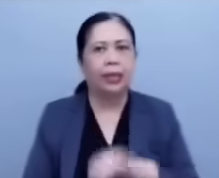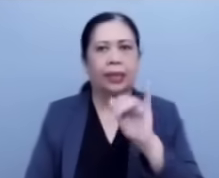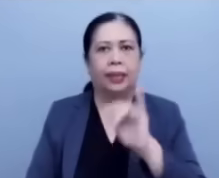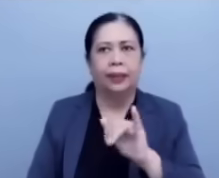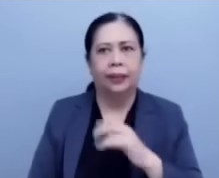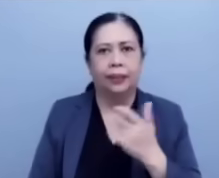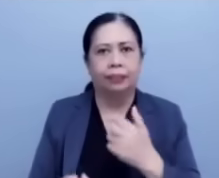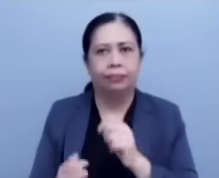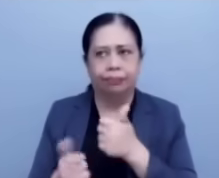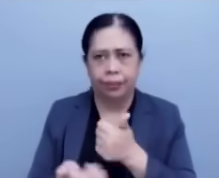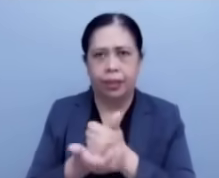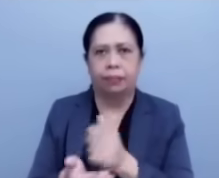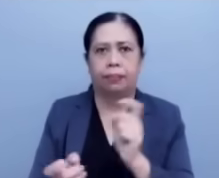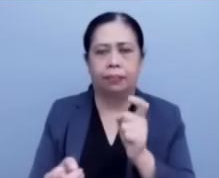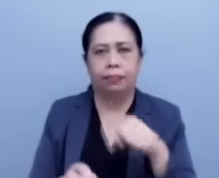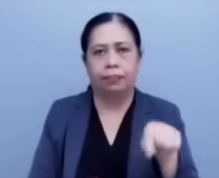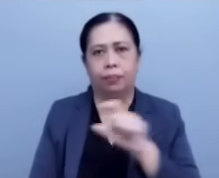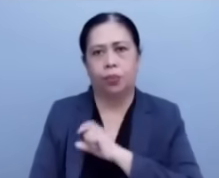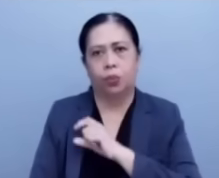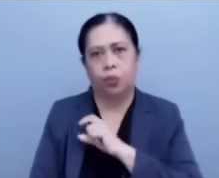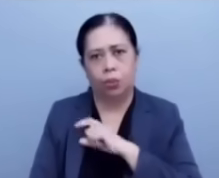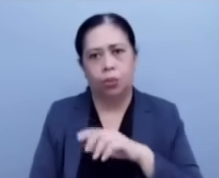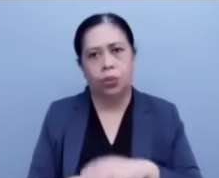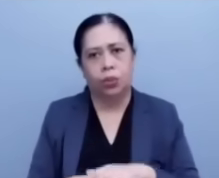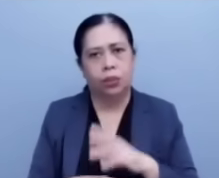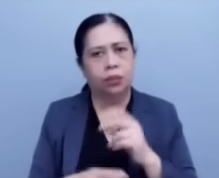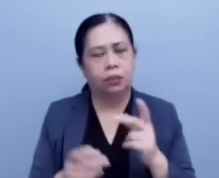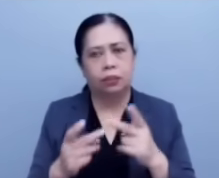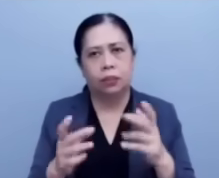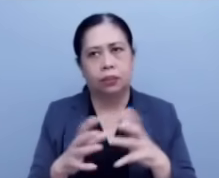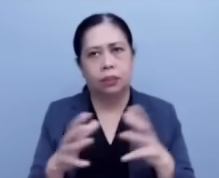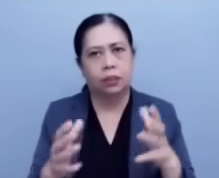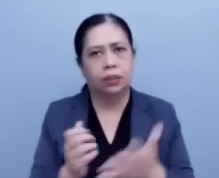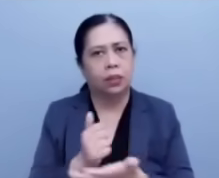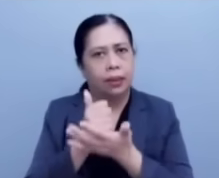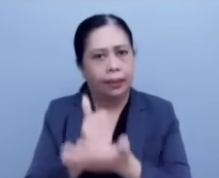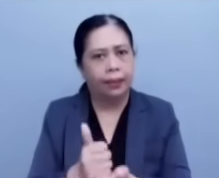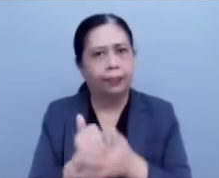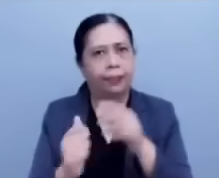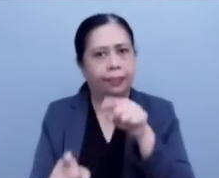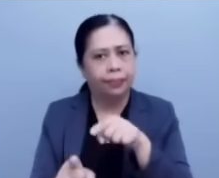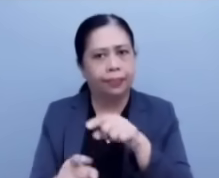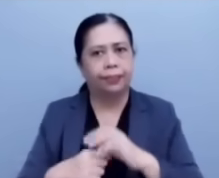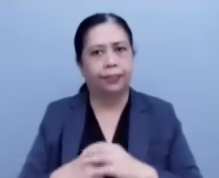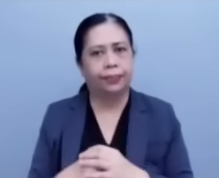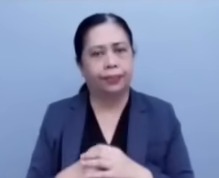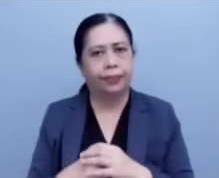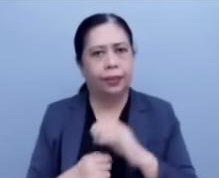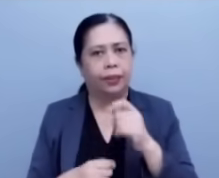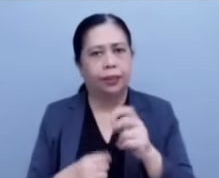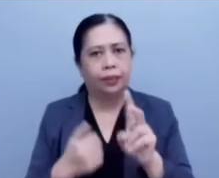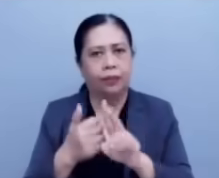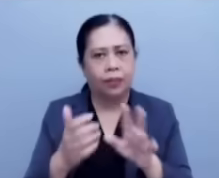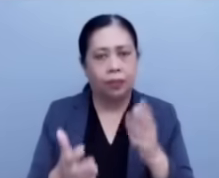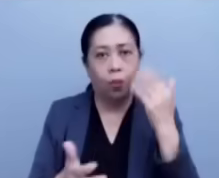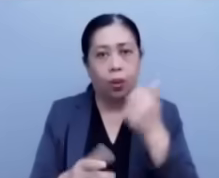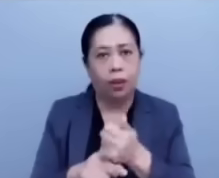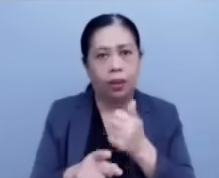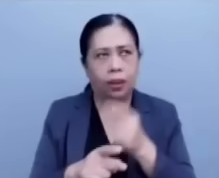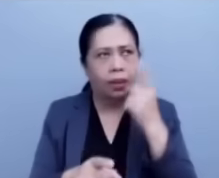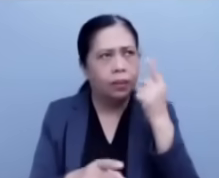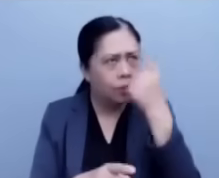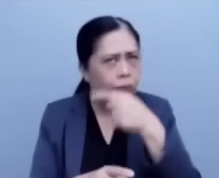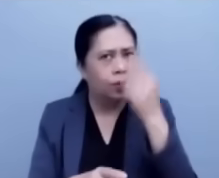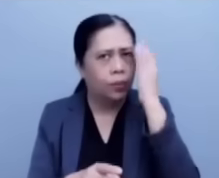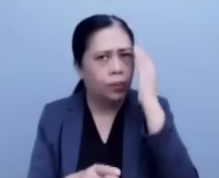Nag-respond din naman kaagad yung ating mga pulisir at napakalaki po ng tulong ng mga biktima po dahil sila po yung naka-identify.